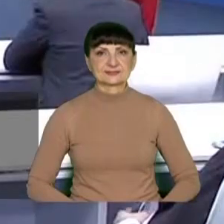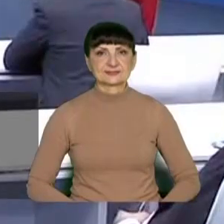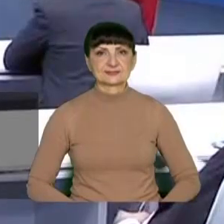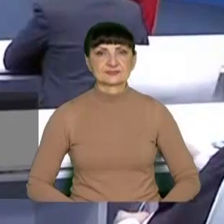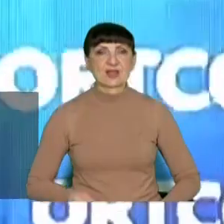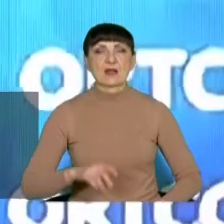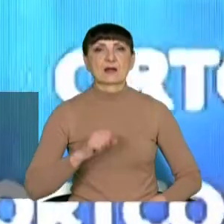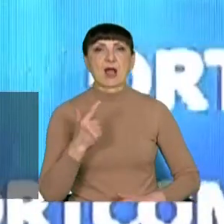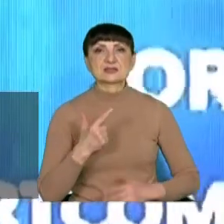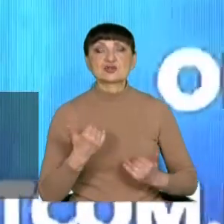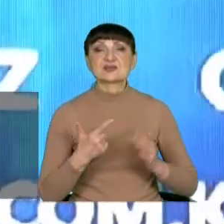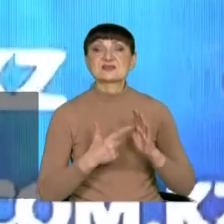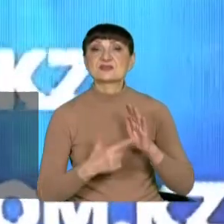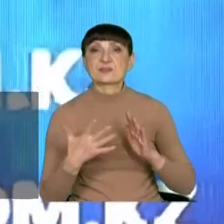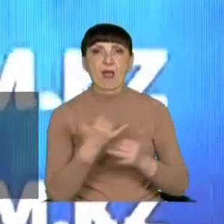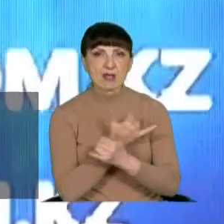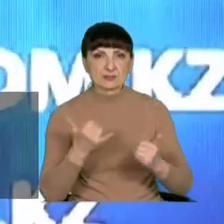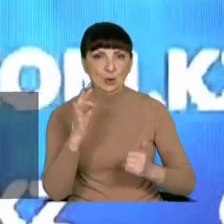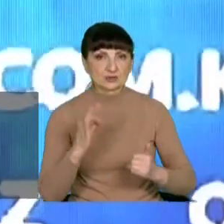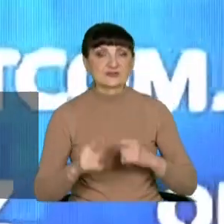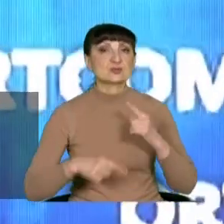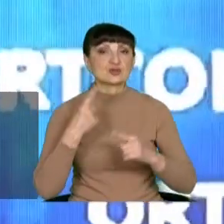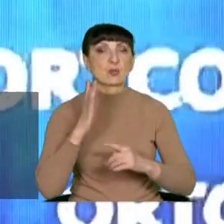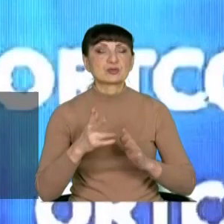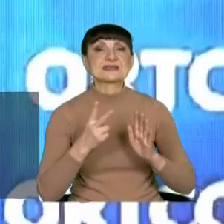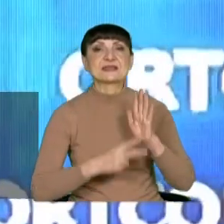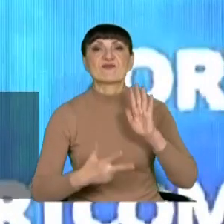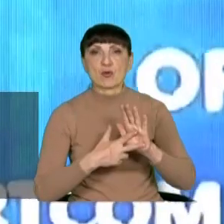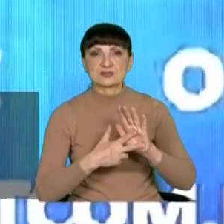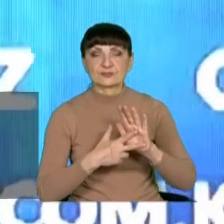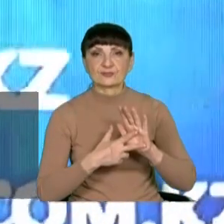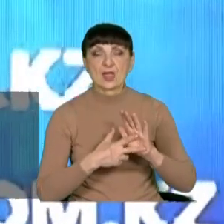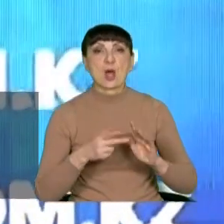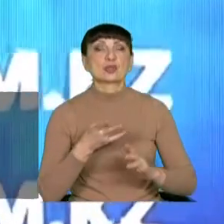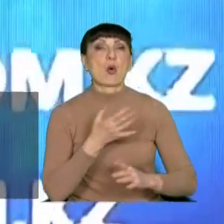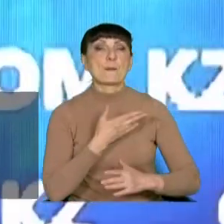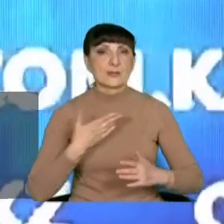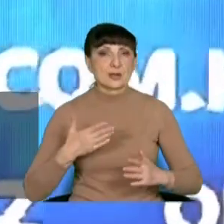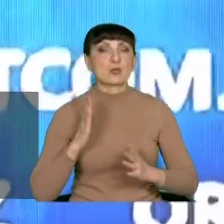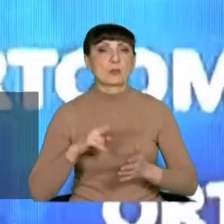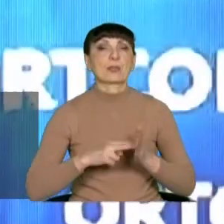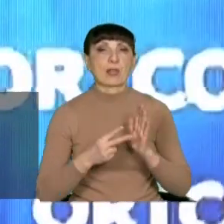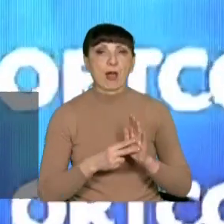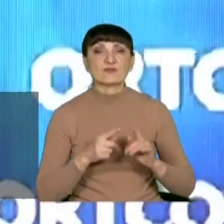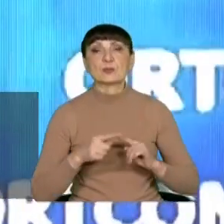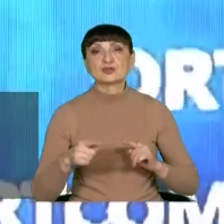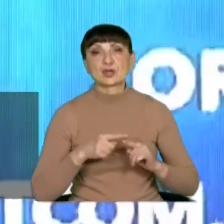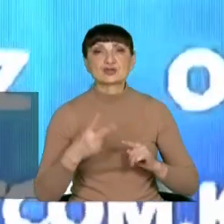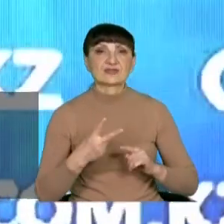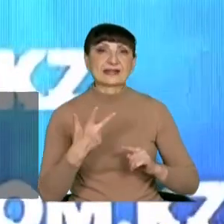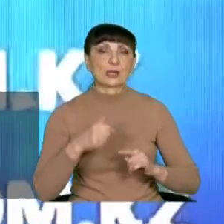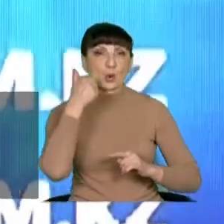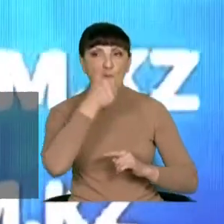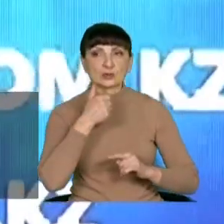Газификация сейчас 75%, в следующем году 78% будет. Но мы ожидаем ближайших 2-3